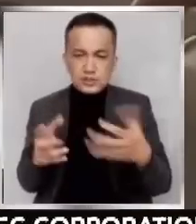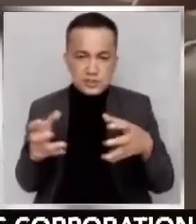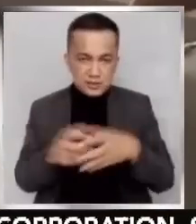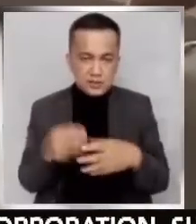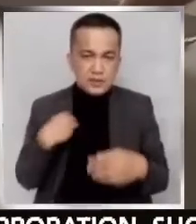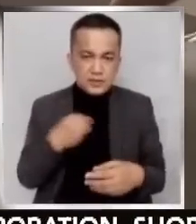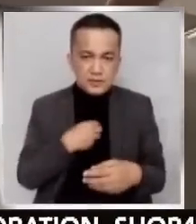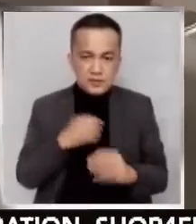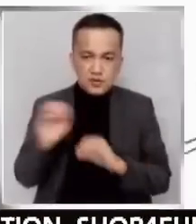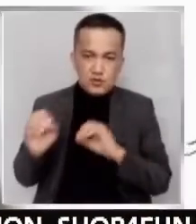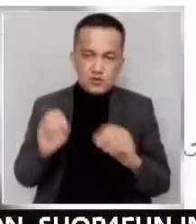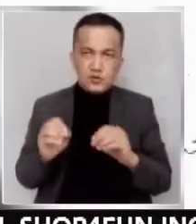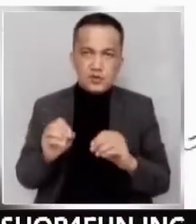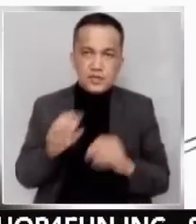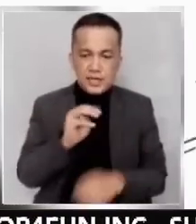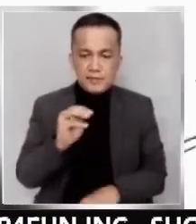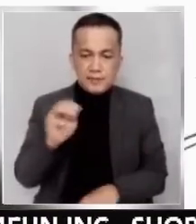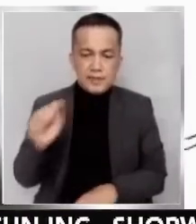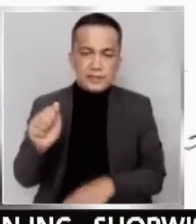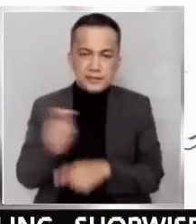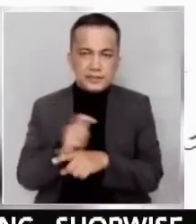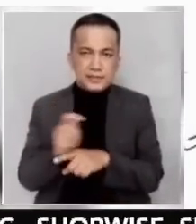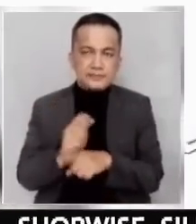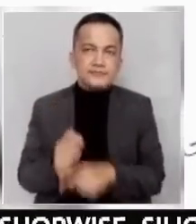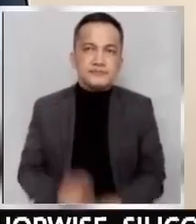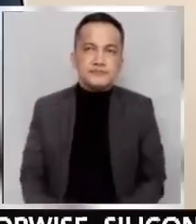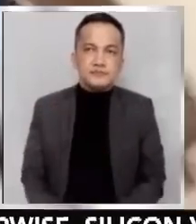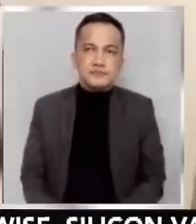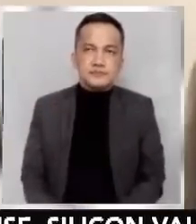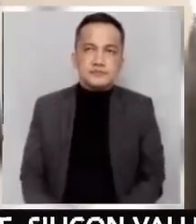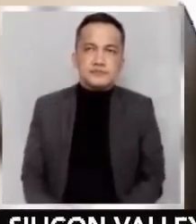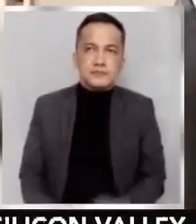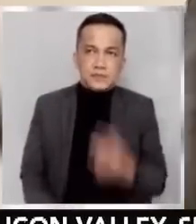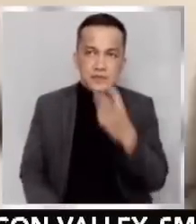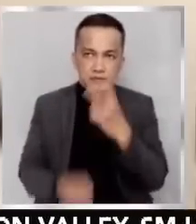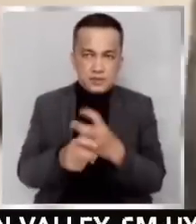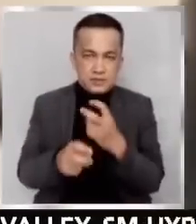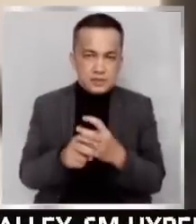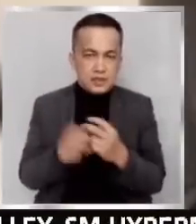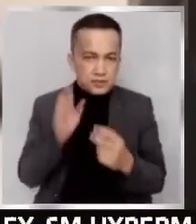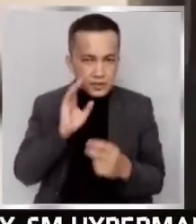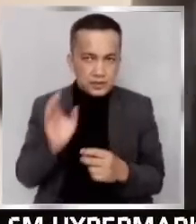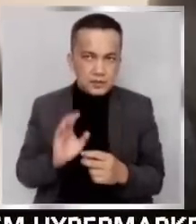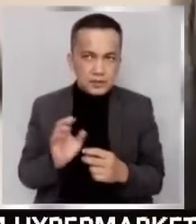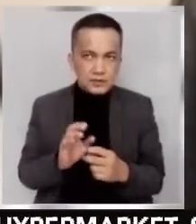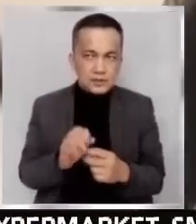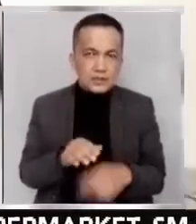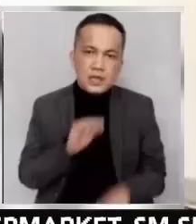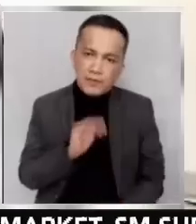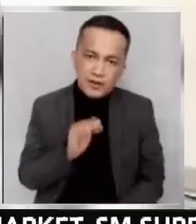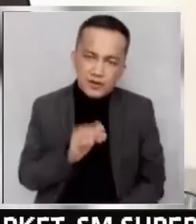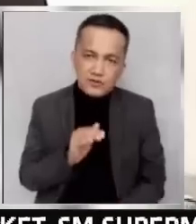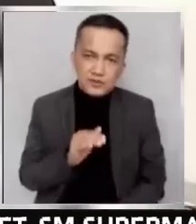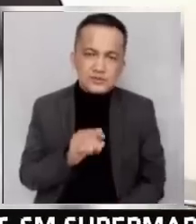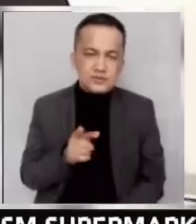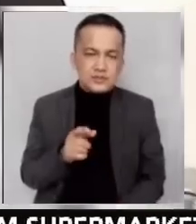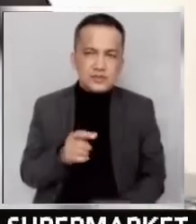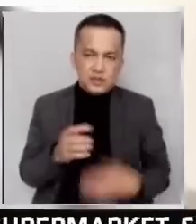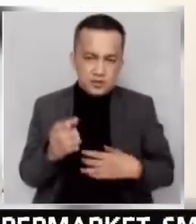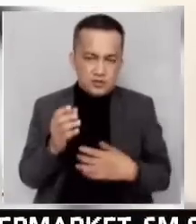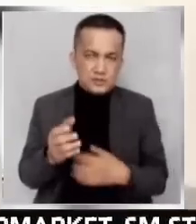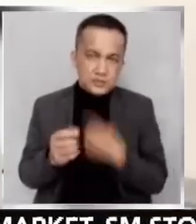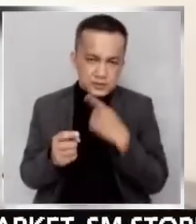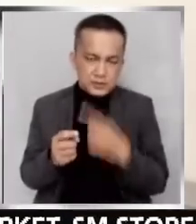mixed martial arts training. Mahirap man, nakakapanibago at nakakapagod. Committed daw sila para mas mapaganda